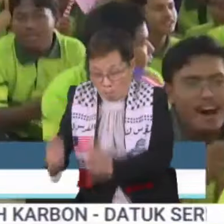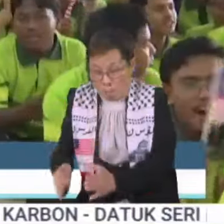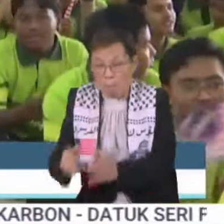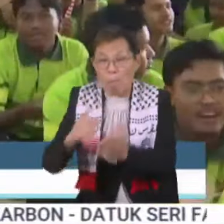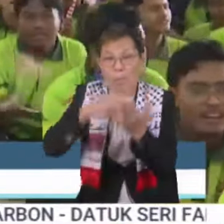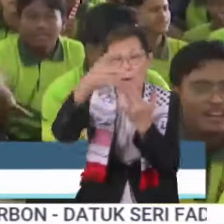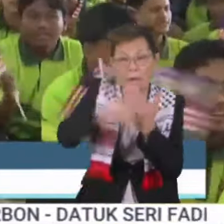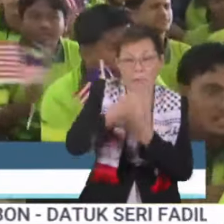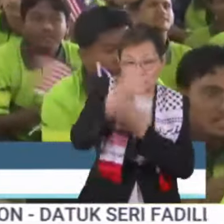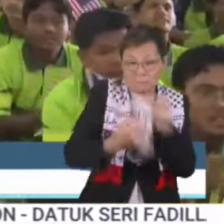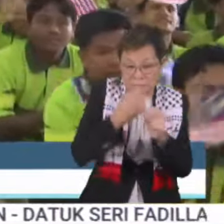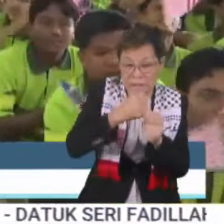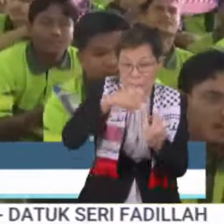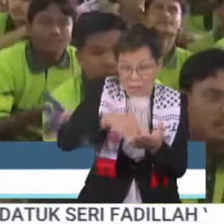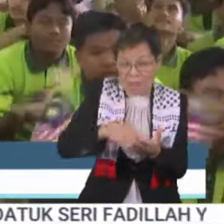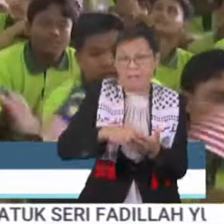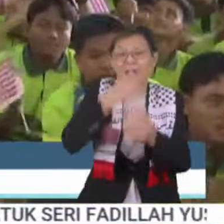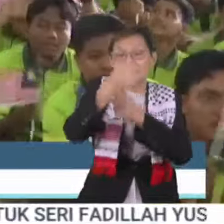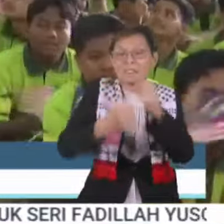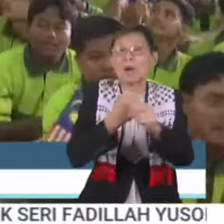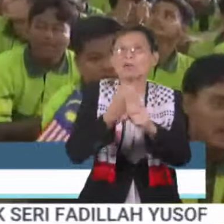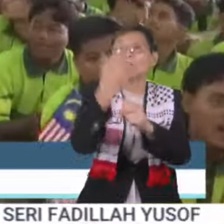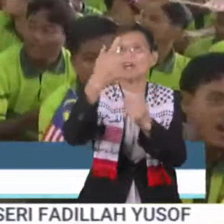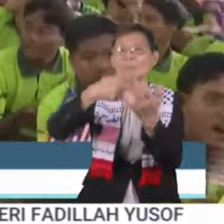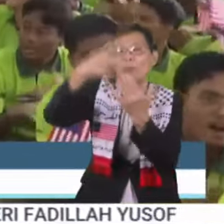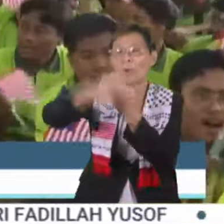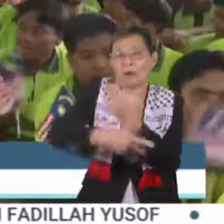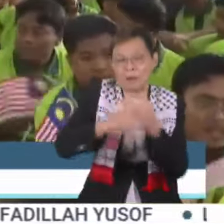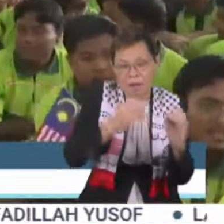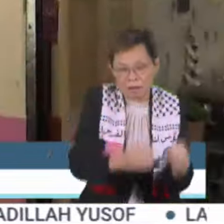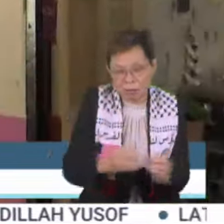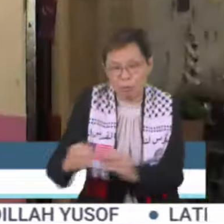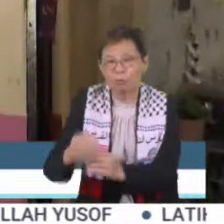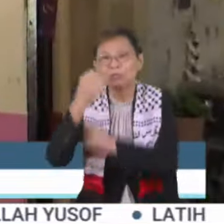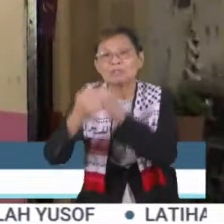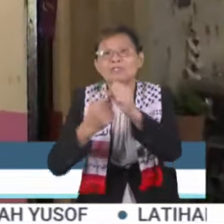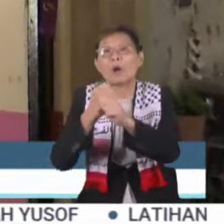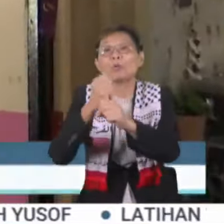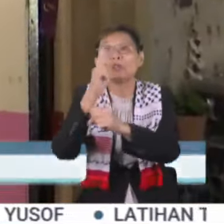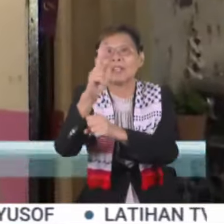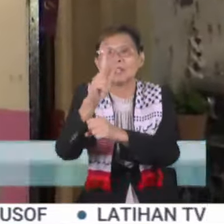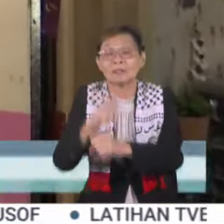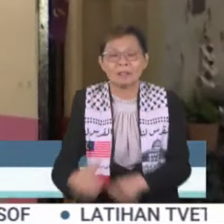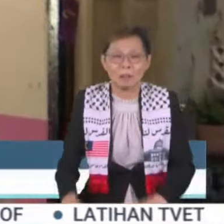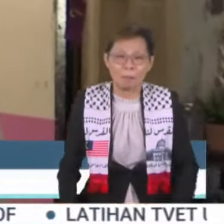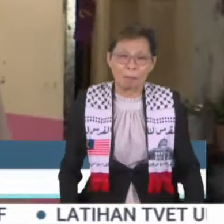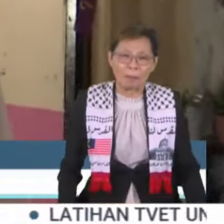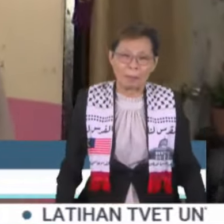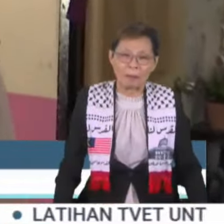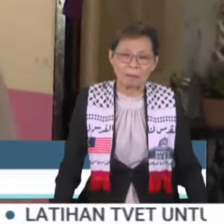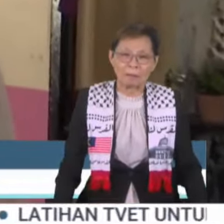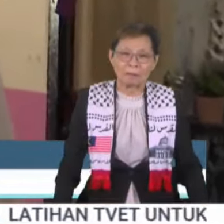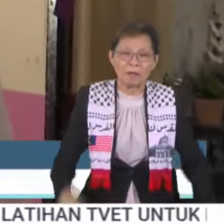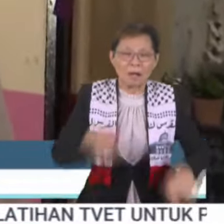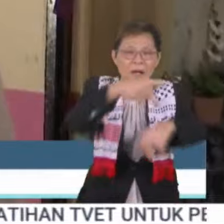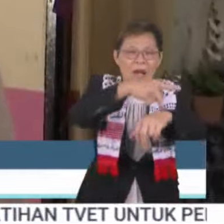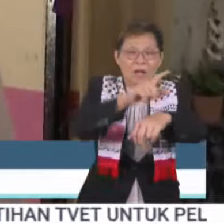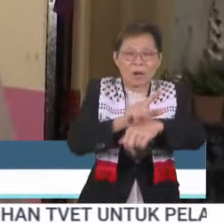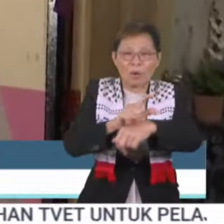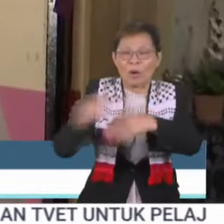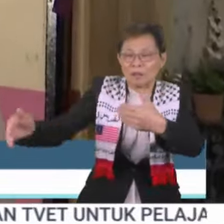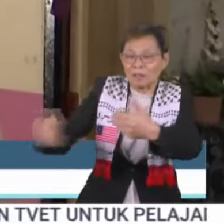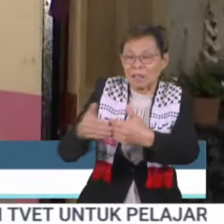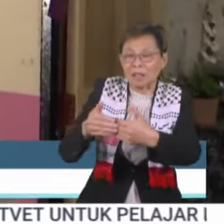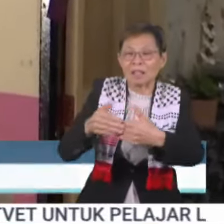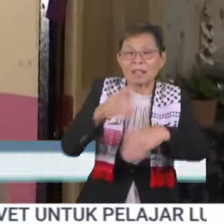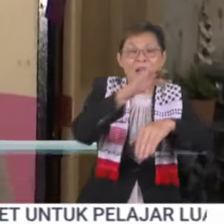tahun ini merupakan tahun ketiga program tersebut dianjurkan. Mendekatkan Langkawi FM ini dengan